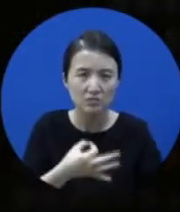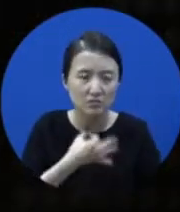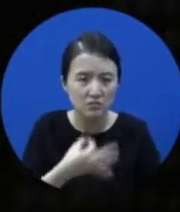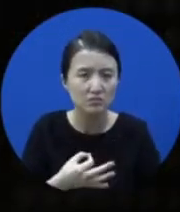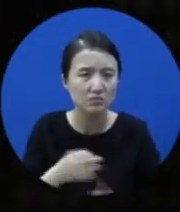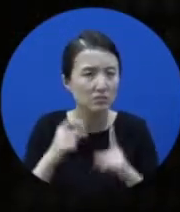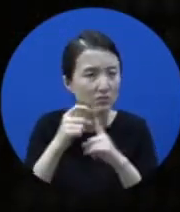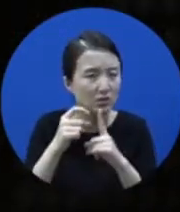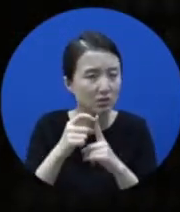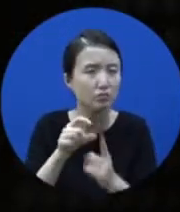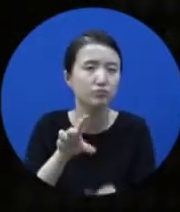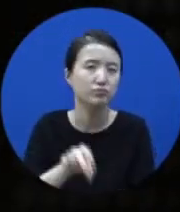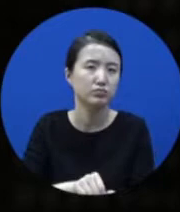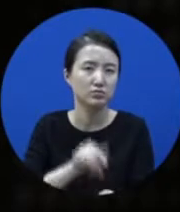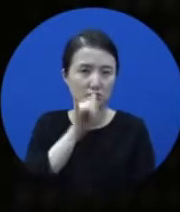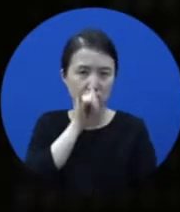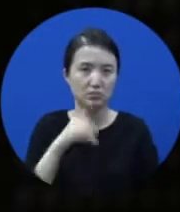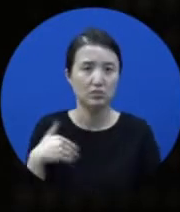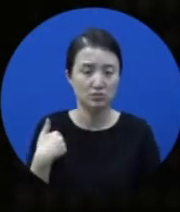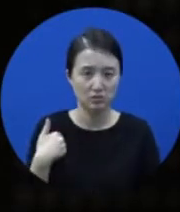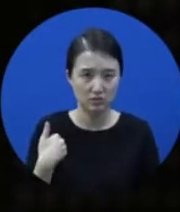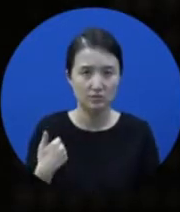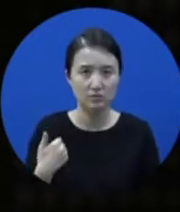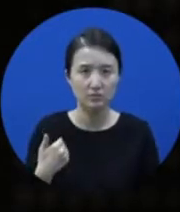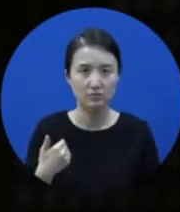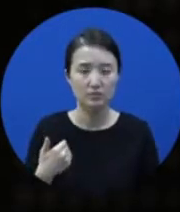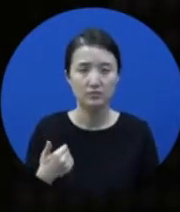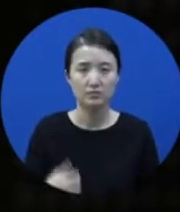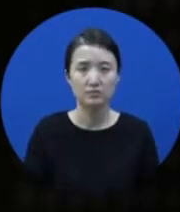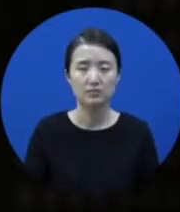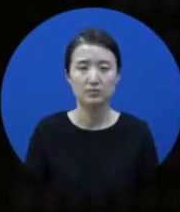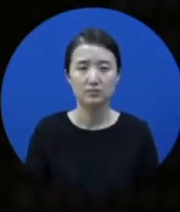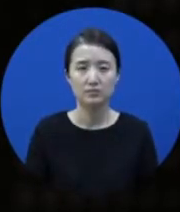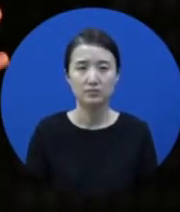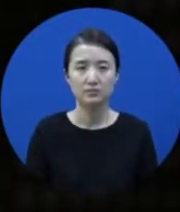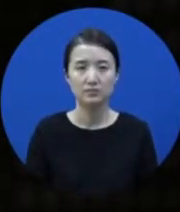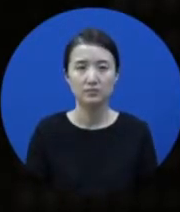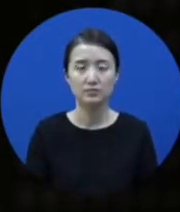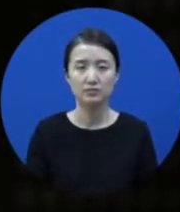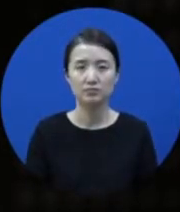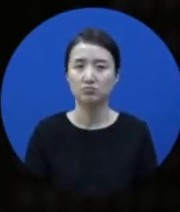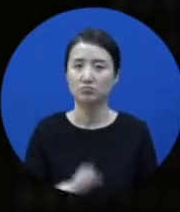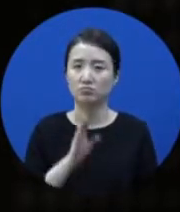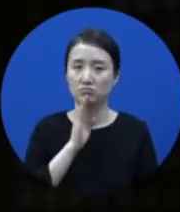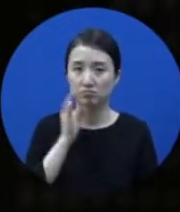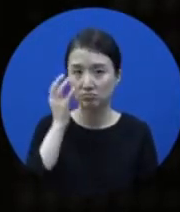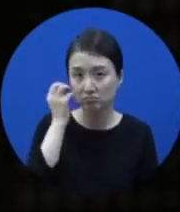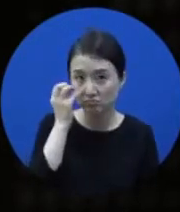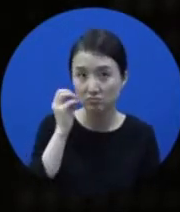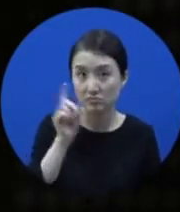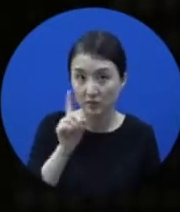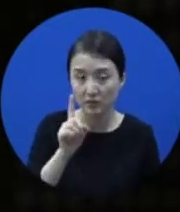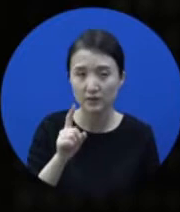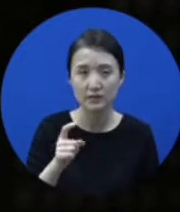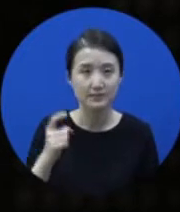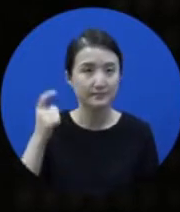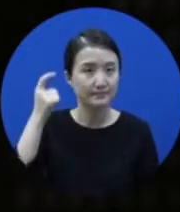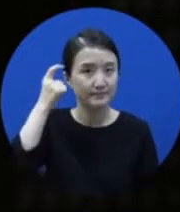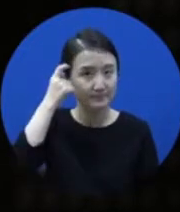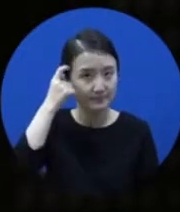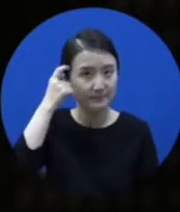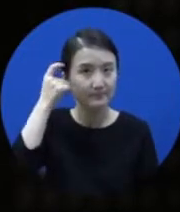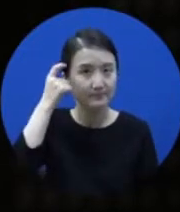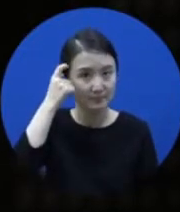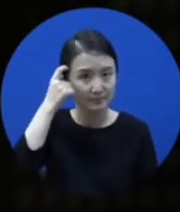예, 들리게 말씀하실 수 있도록 생각만 하세요. 정말 사람이 놀라운 게요. 생각을 하잖아요. 생각을